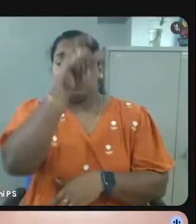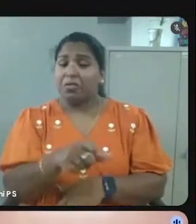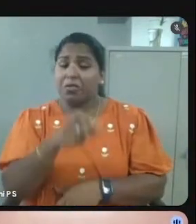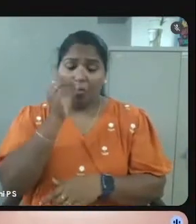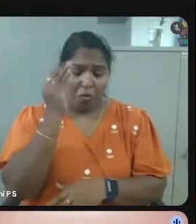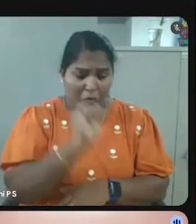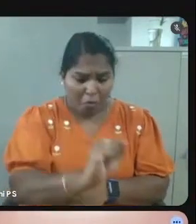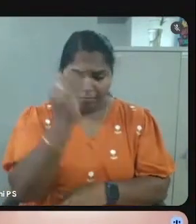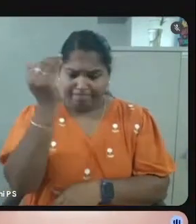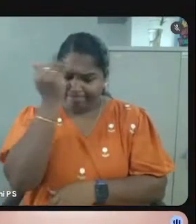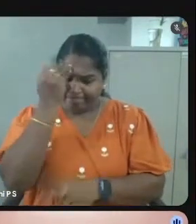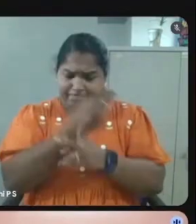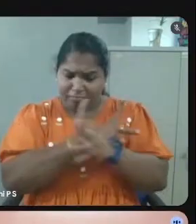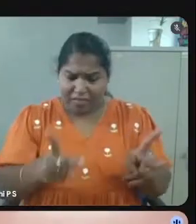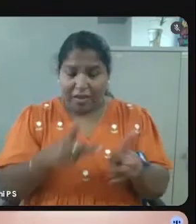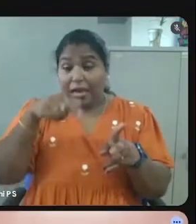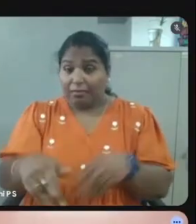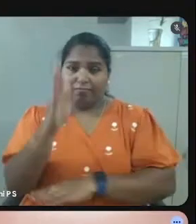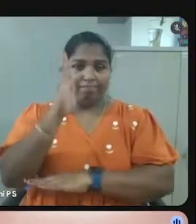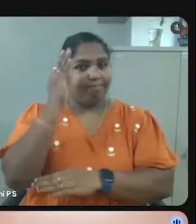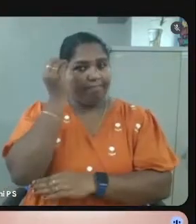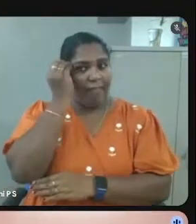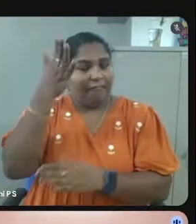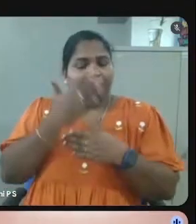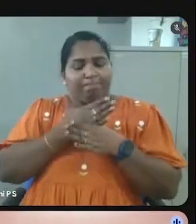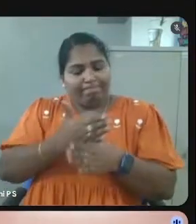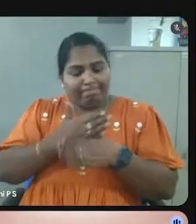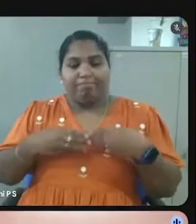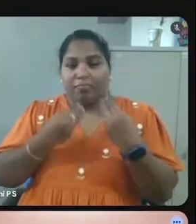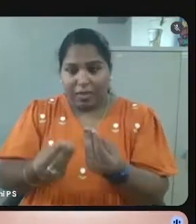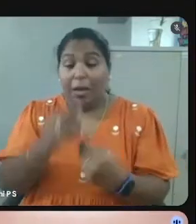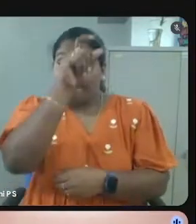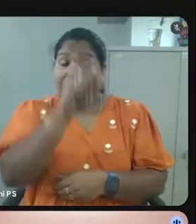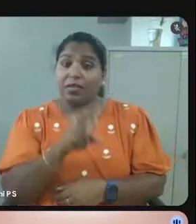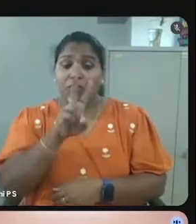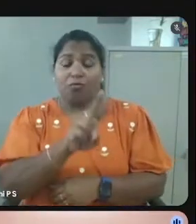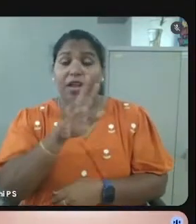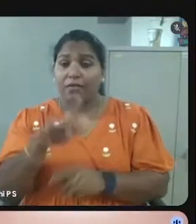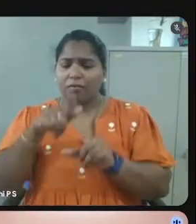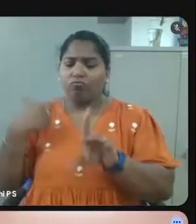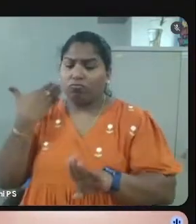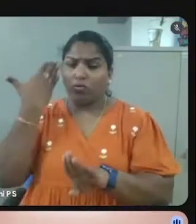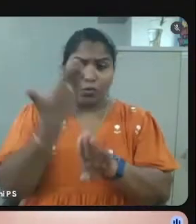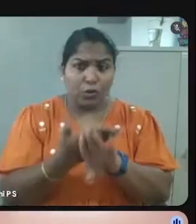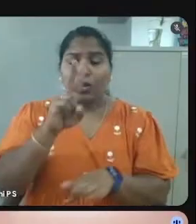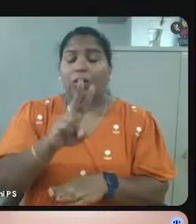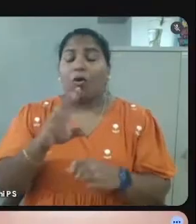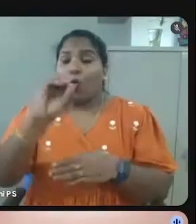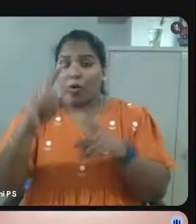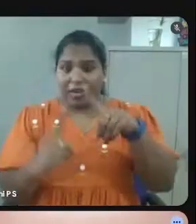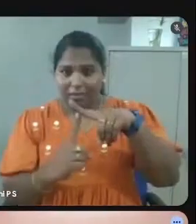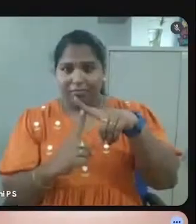നമ്മുടെ ഇന്നത്തെ സെഷന് നല്ലൊരു മുതൽക്കൂട്ടാണ്. അദ്ദേഹം 25 വർഷമായി ഓക്യുപേഷണൽ തെറപ്പി രംഗത്ത്